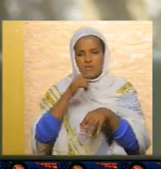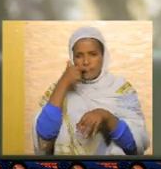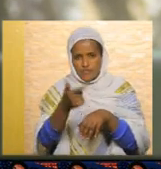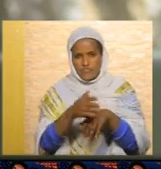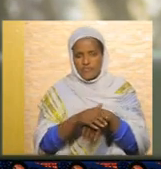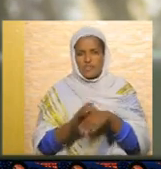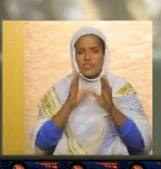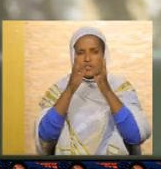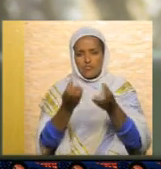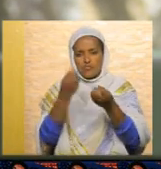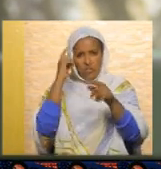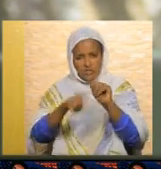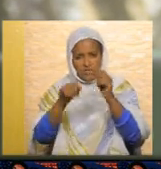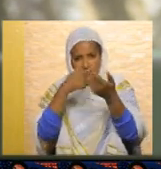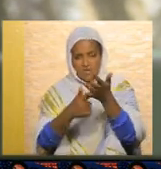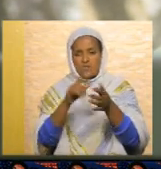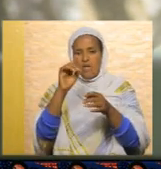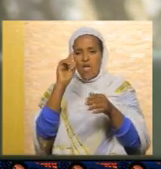ማርያም የመጀመሪያዋ ሴት